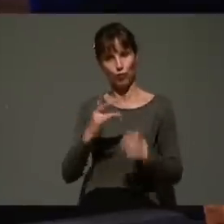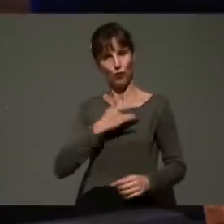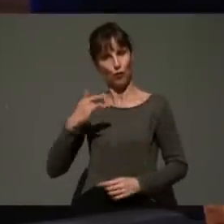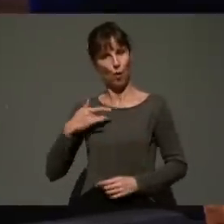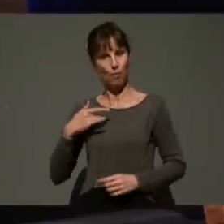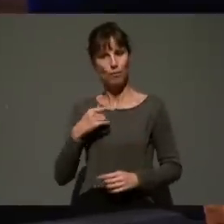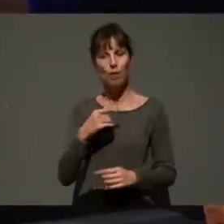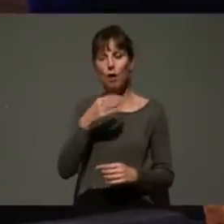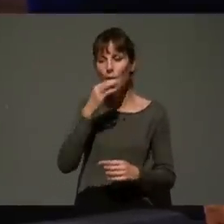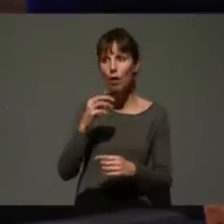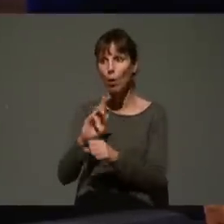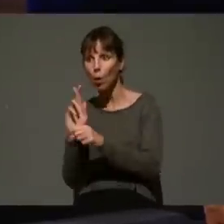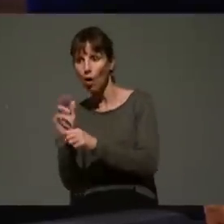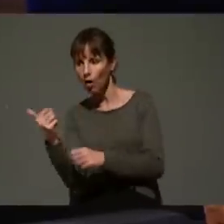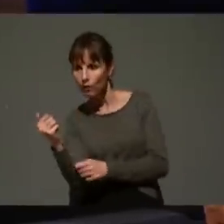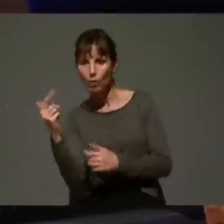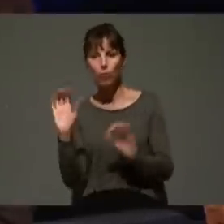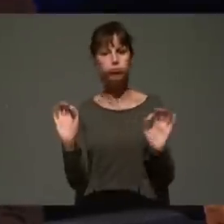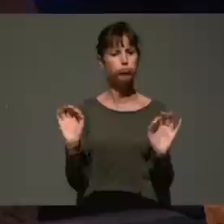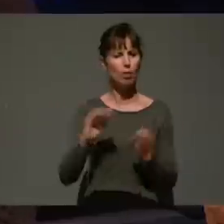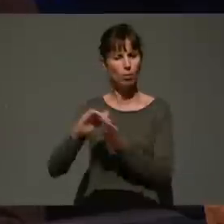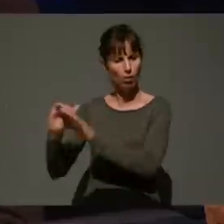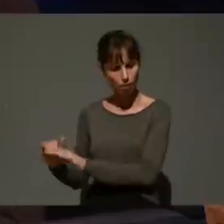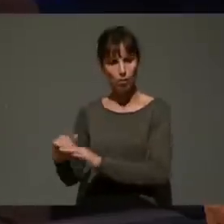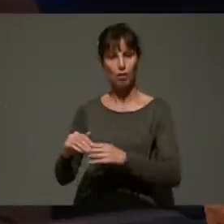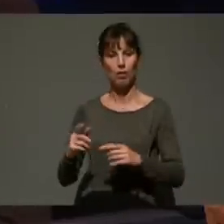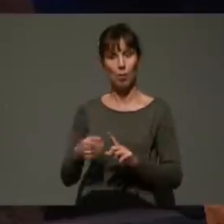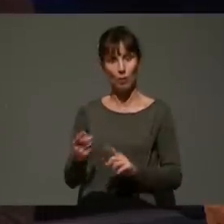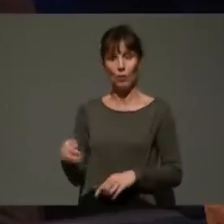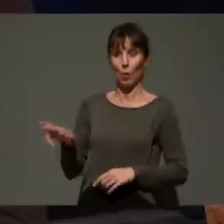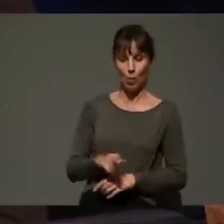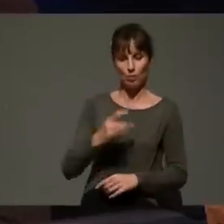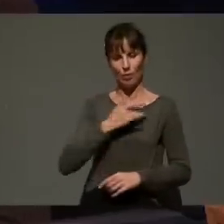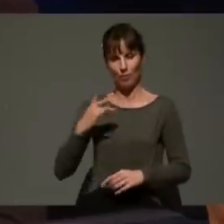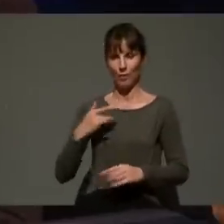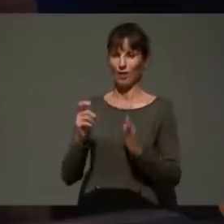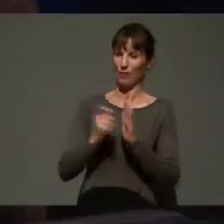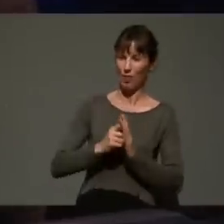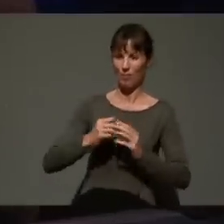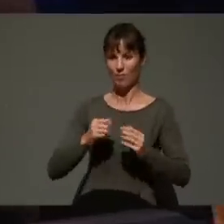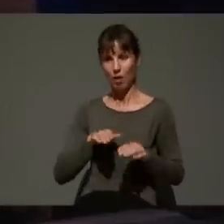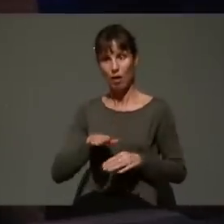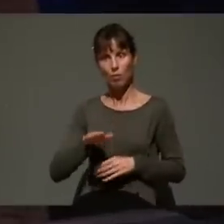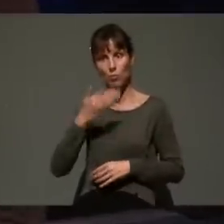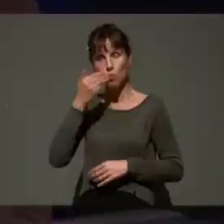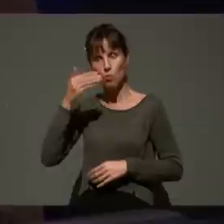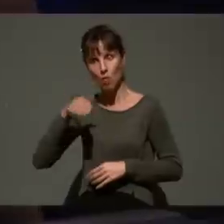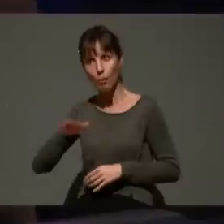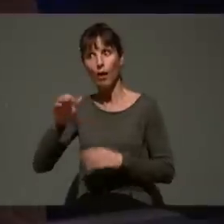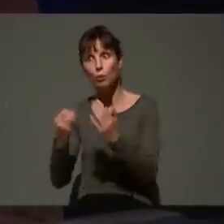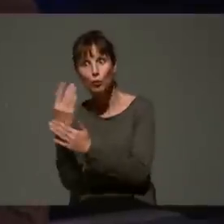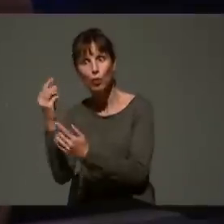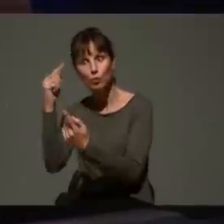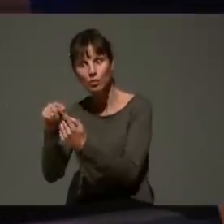pas de performance, quoi que ce soit. Et puis une fois que la condition physique, je vais sentir qu'elle reviendra progressivement, j'aurai d'autres objectifs, et puis on va y